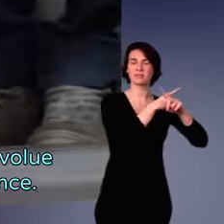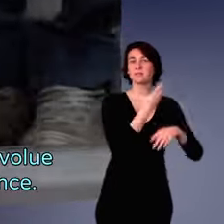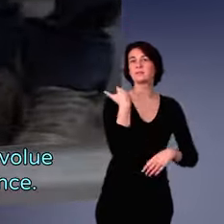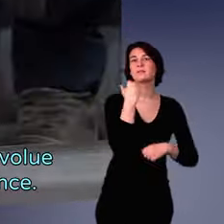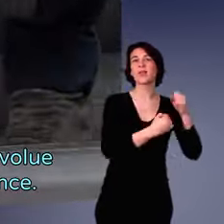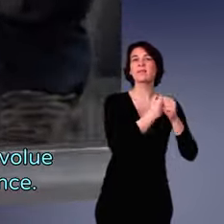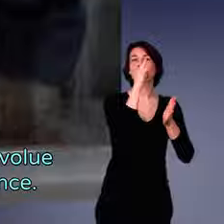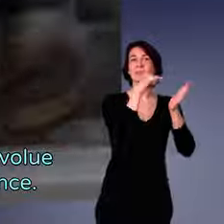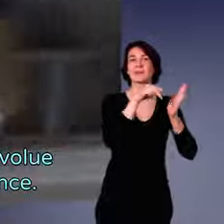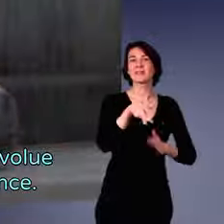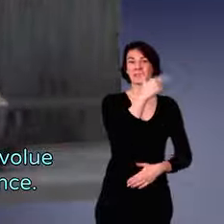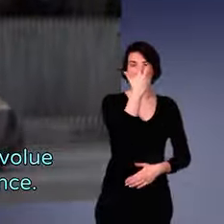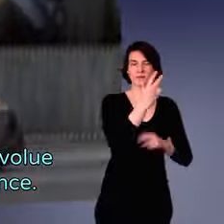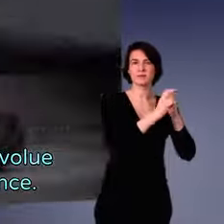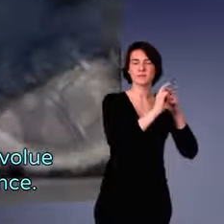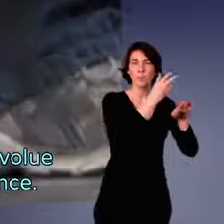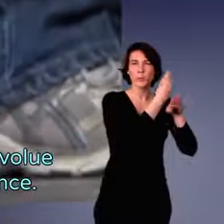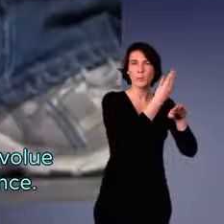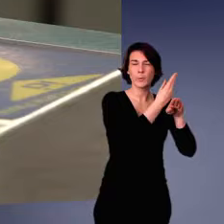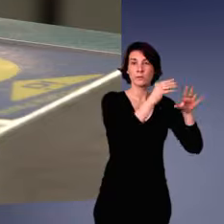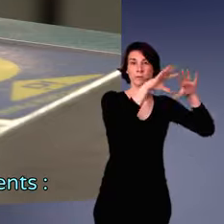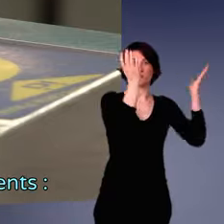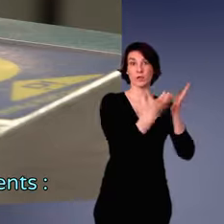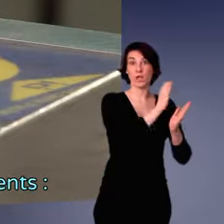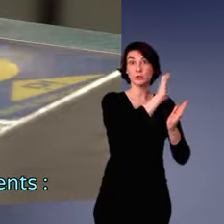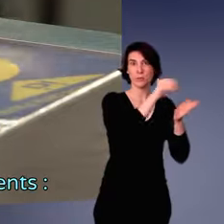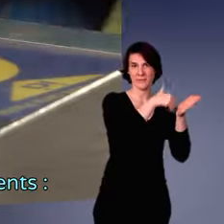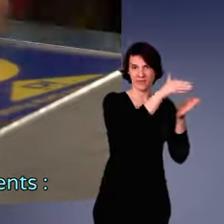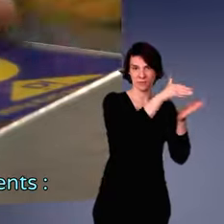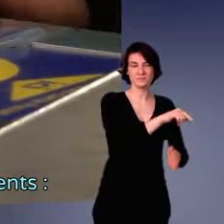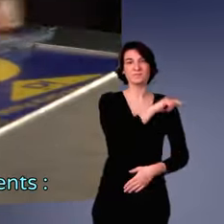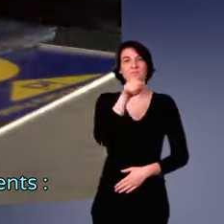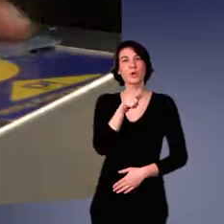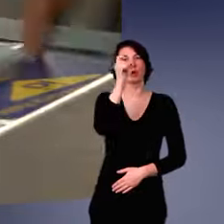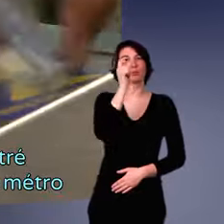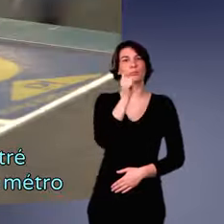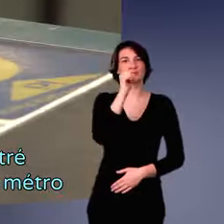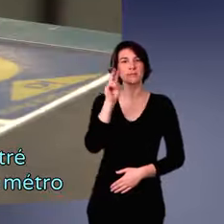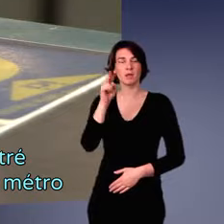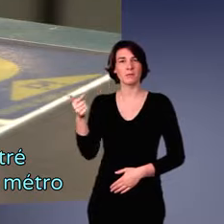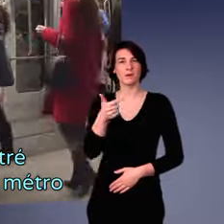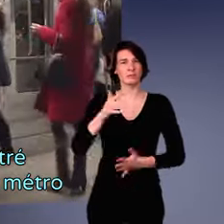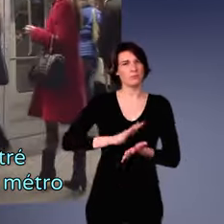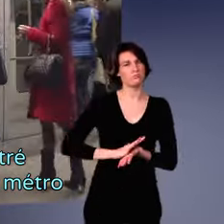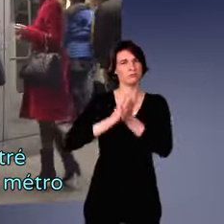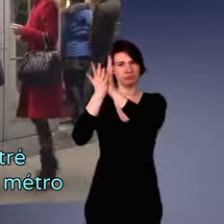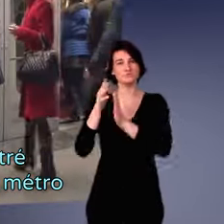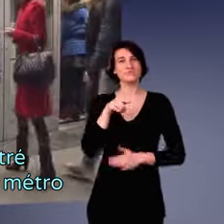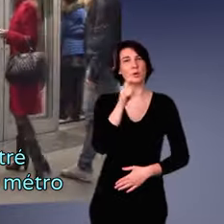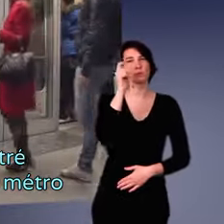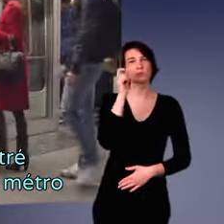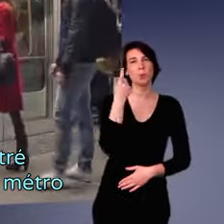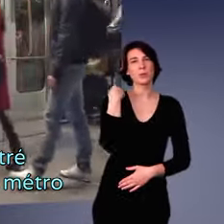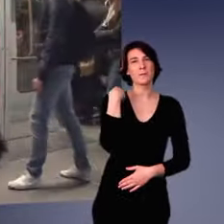RATP celui qui évolue le plus rapidement en France 100 millions de déplacements c'est ce qui a été enregistré sur les deux